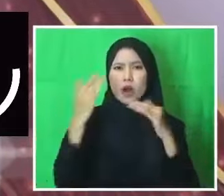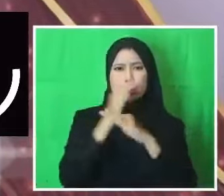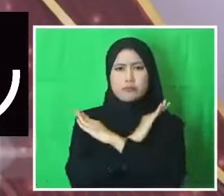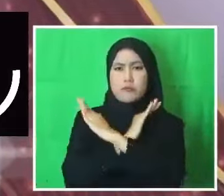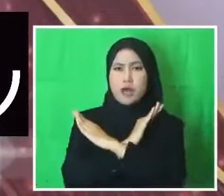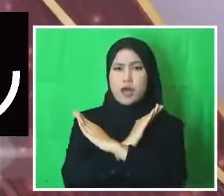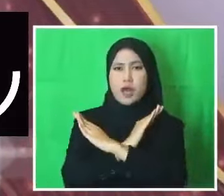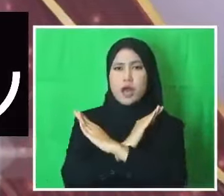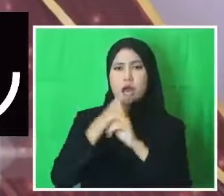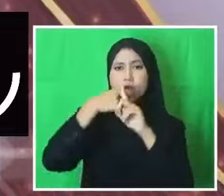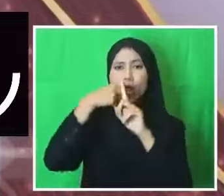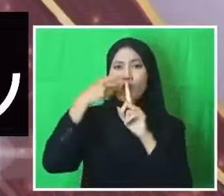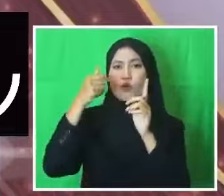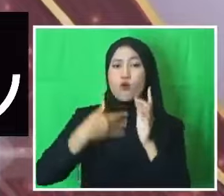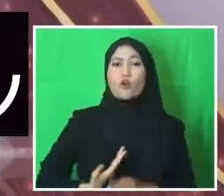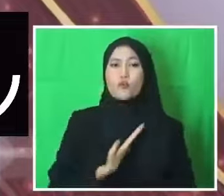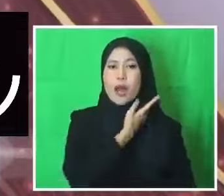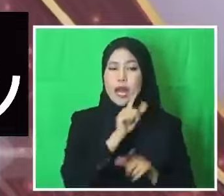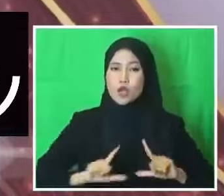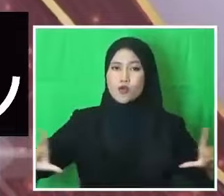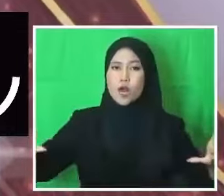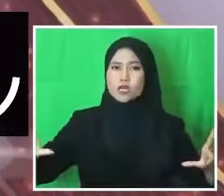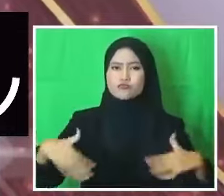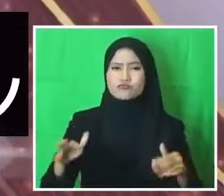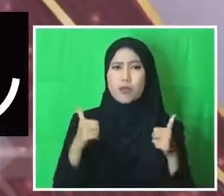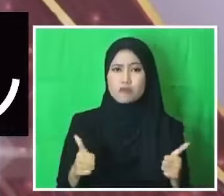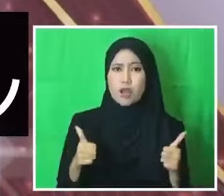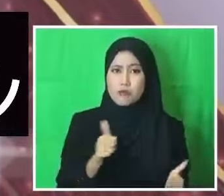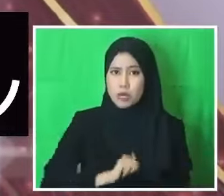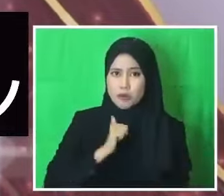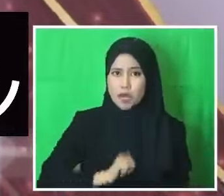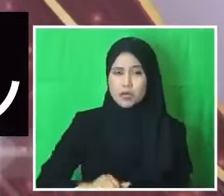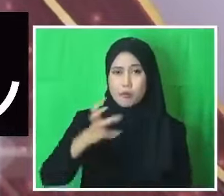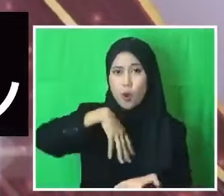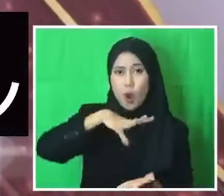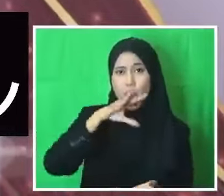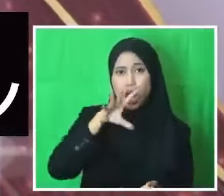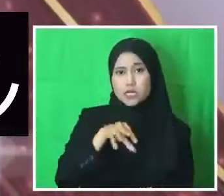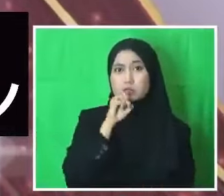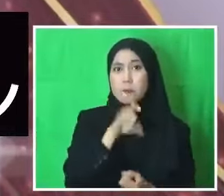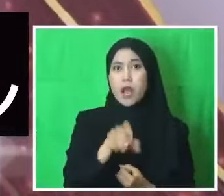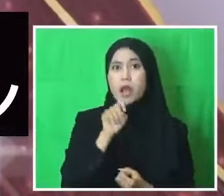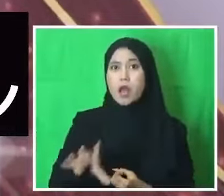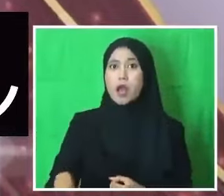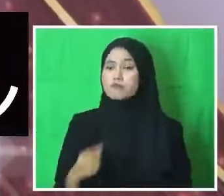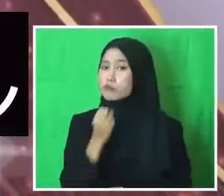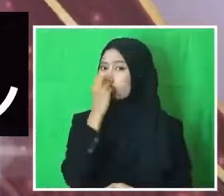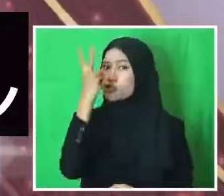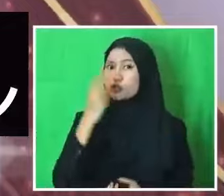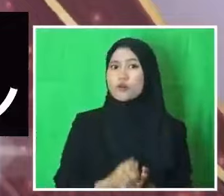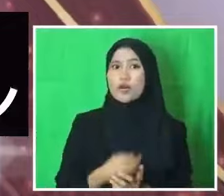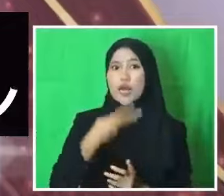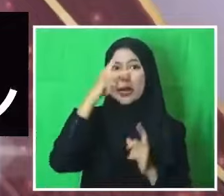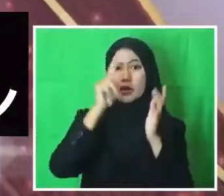mengorbankan lingkungan semua hal yang baik-baik seperti pengelolaan sampah penghijauan yang masif pemanfaatan Ren